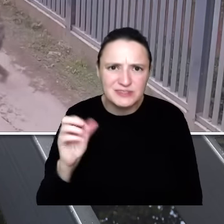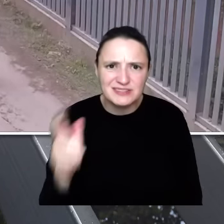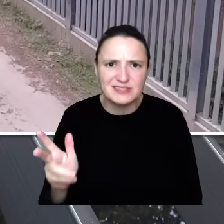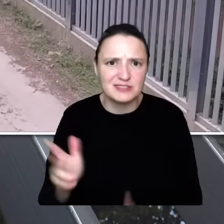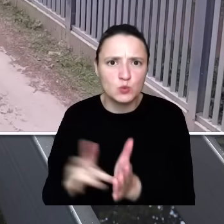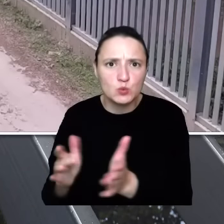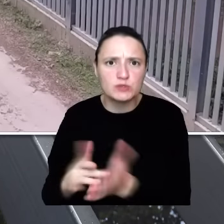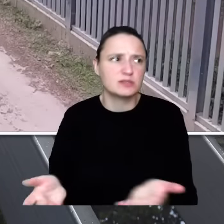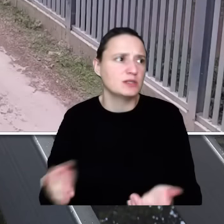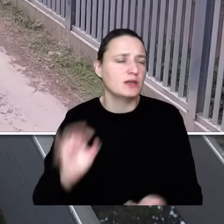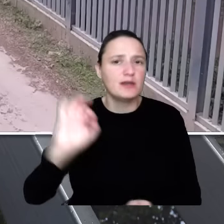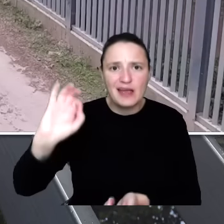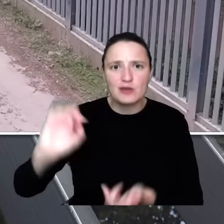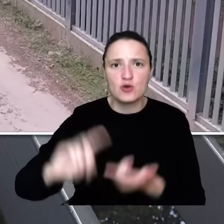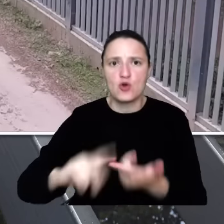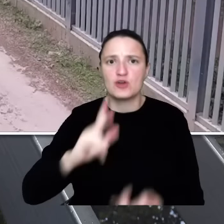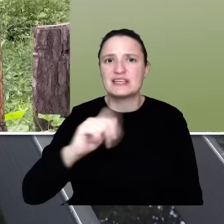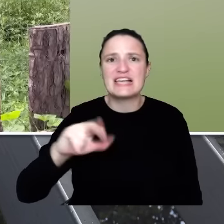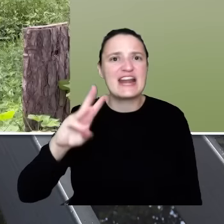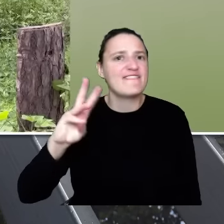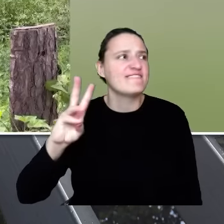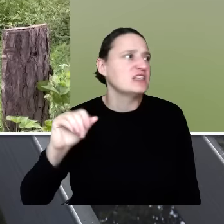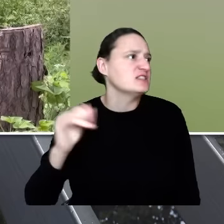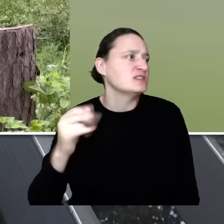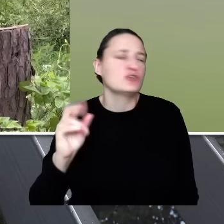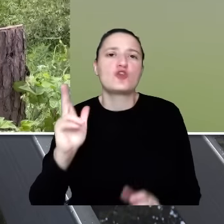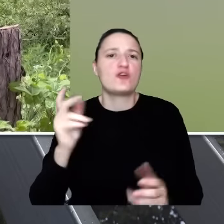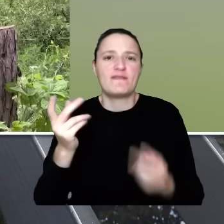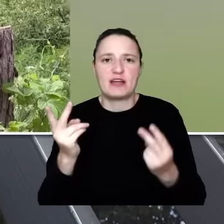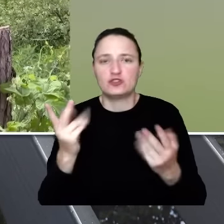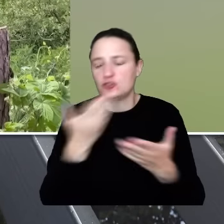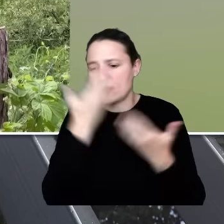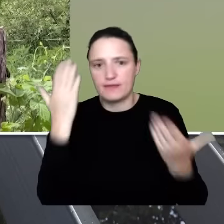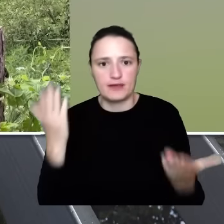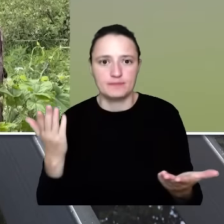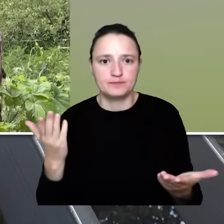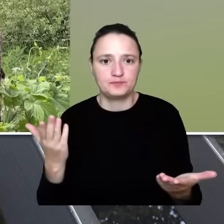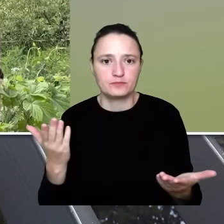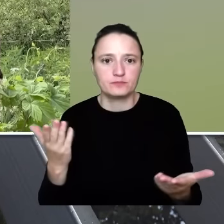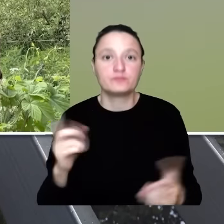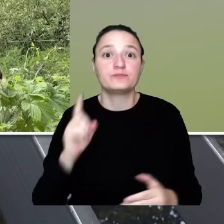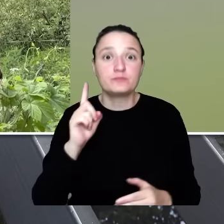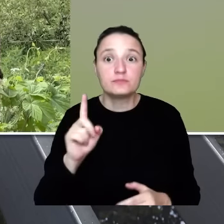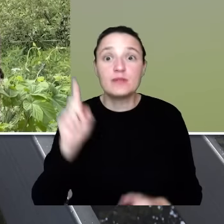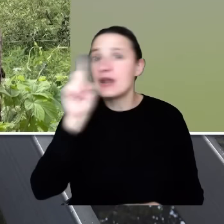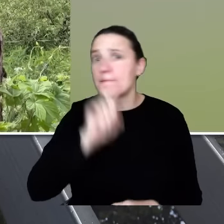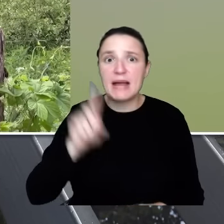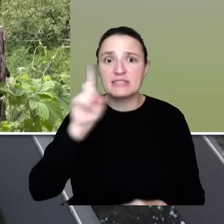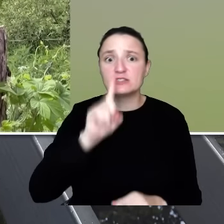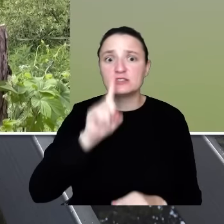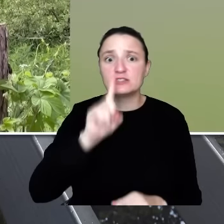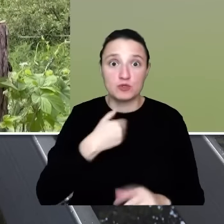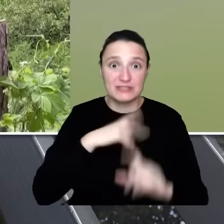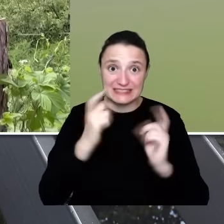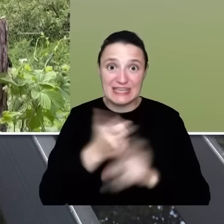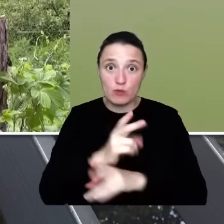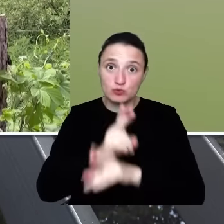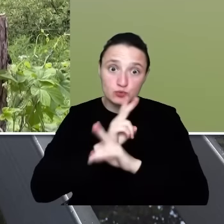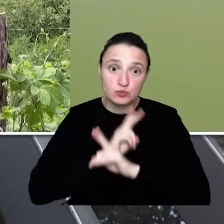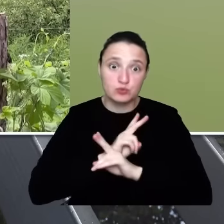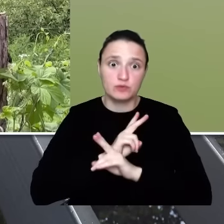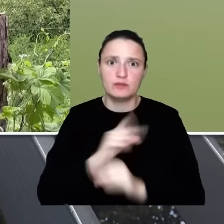Kierwińskich, nie wiem, kto tam jest istotny w tej rozgrywce, ale to państwo też nie jest suwerenne. Tak? Oni tu są